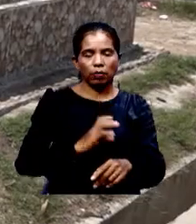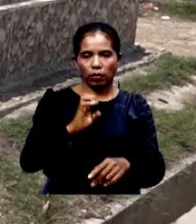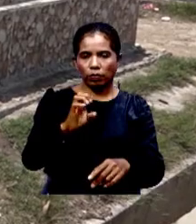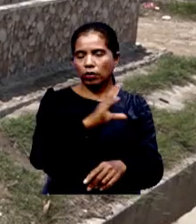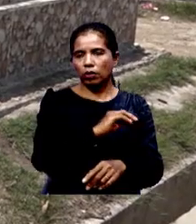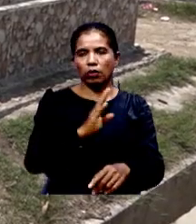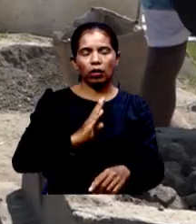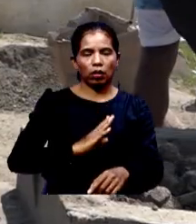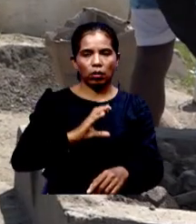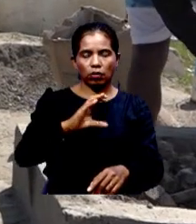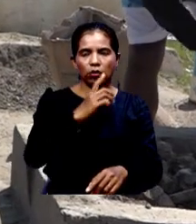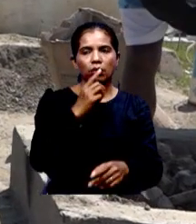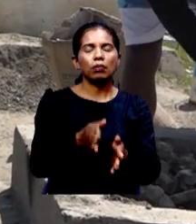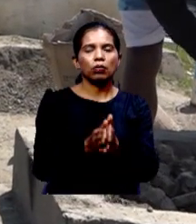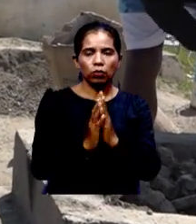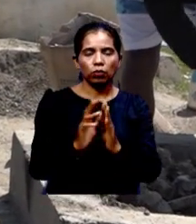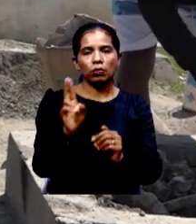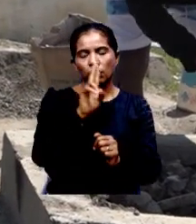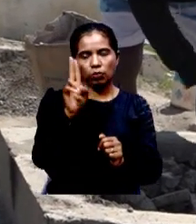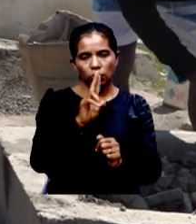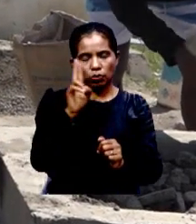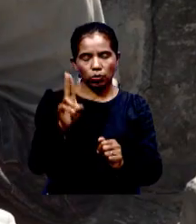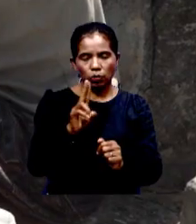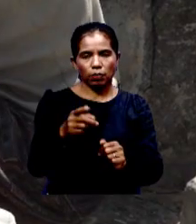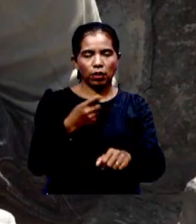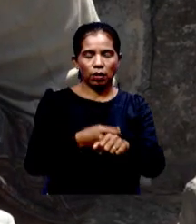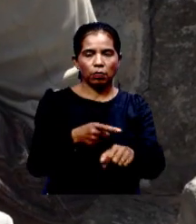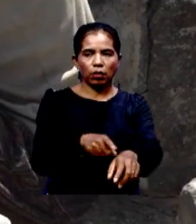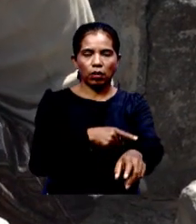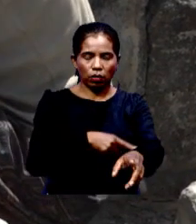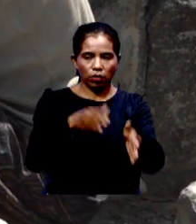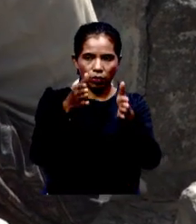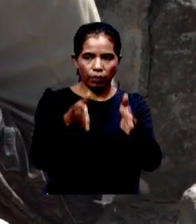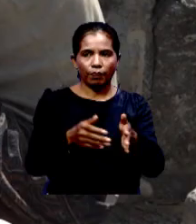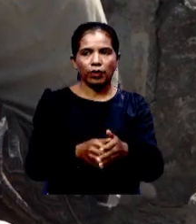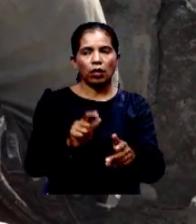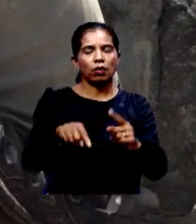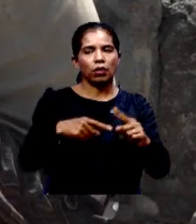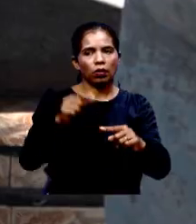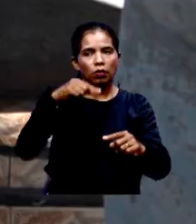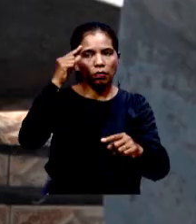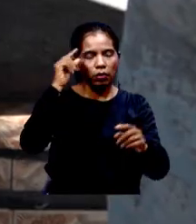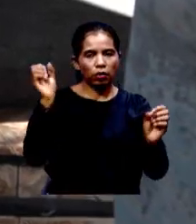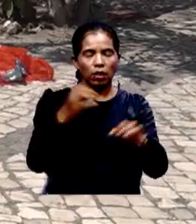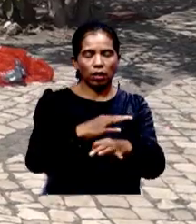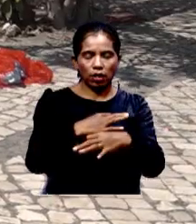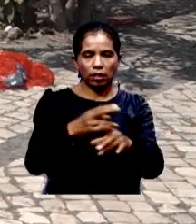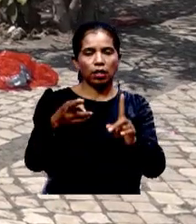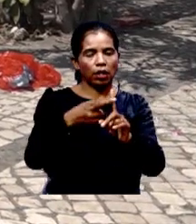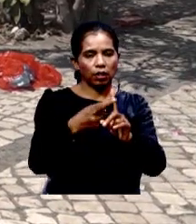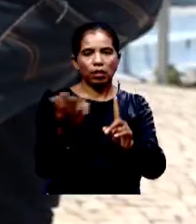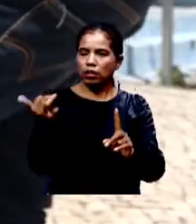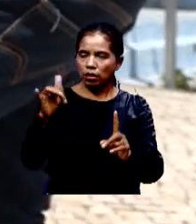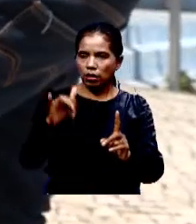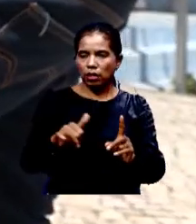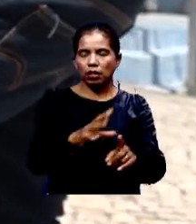também o cemitério refere Bele Uja Batempunaru, atua koi mate isen. Tambah wanghira guvernu lah halo zesta undiak ba semiteru publiku sirane ikus